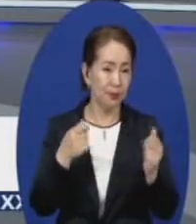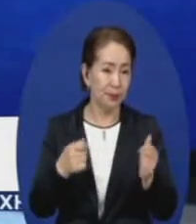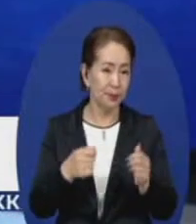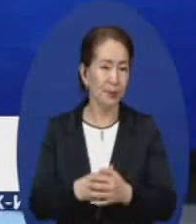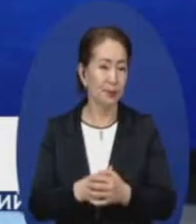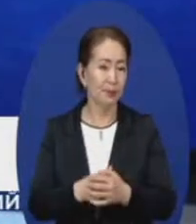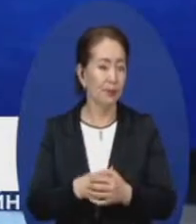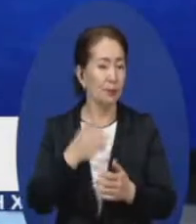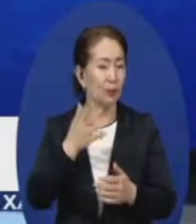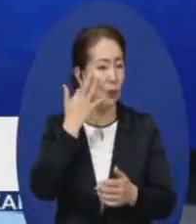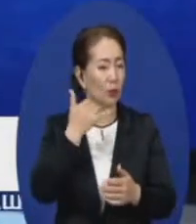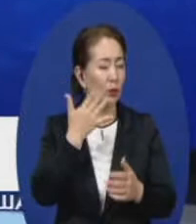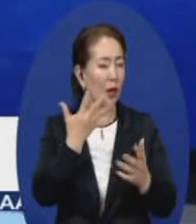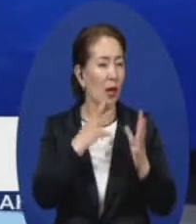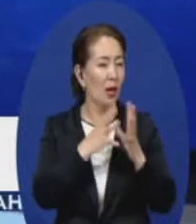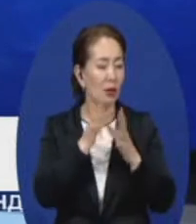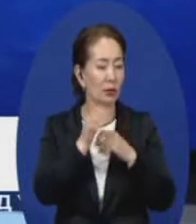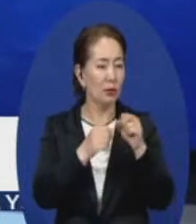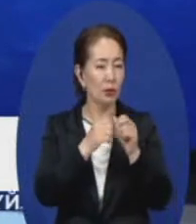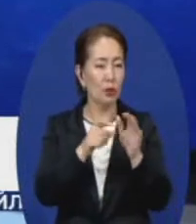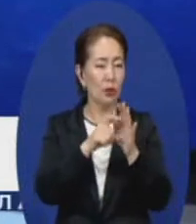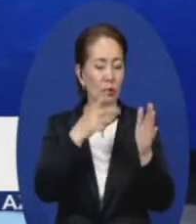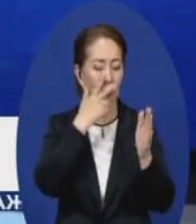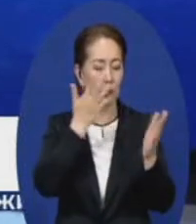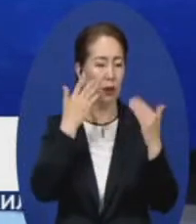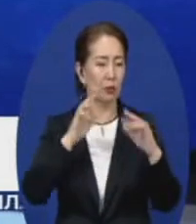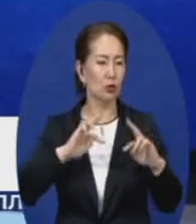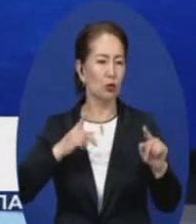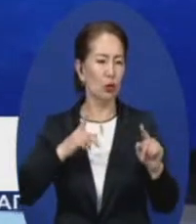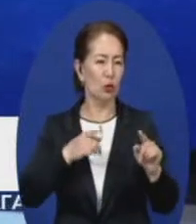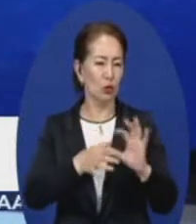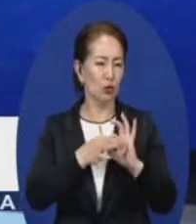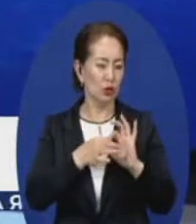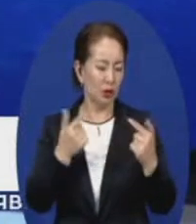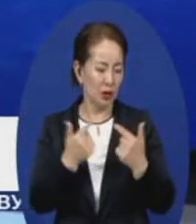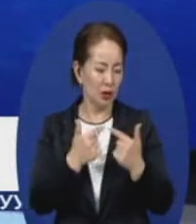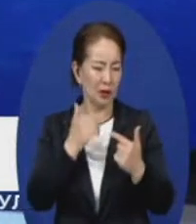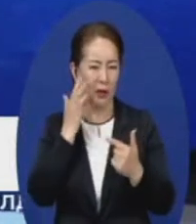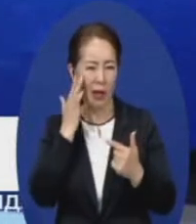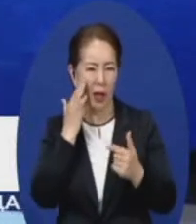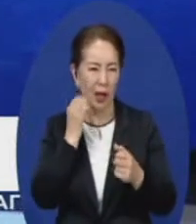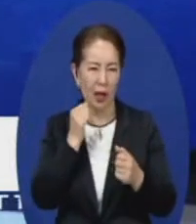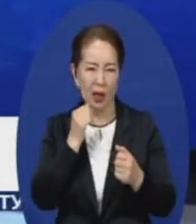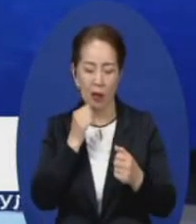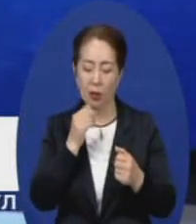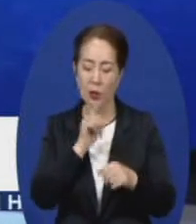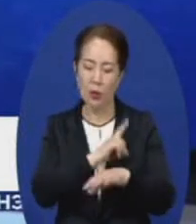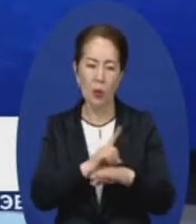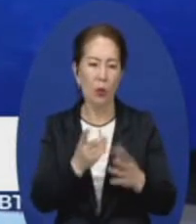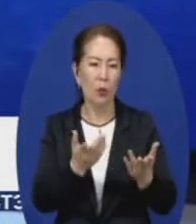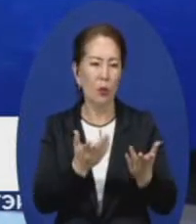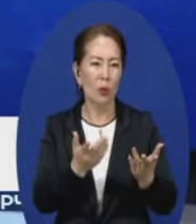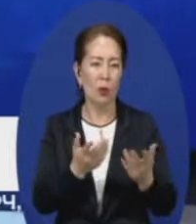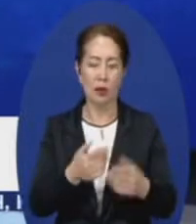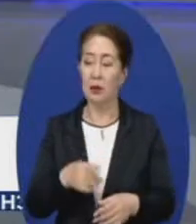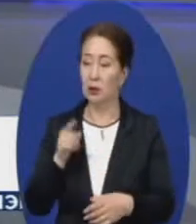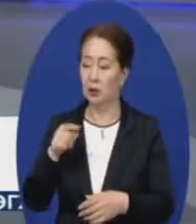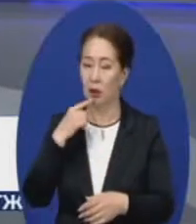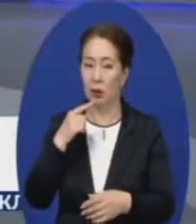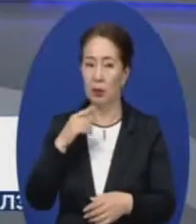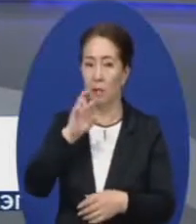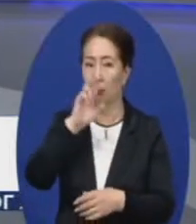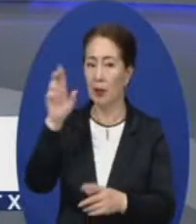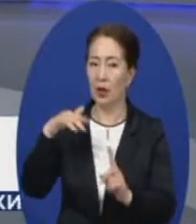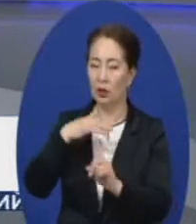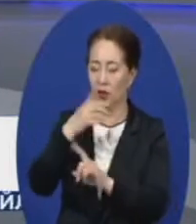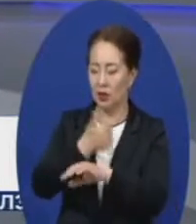төргийн. Хэрэв бид ойрын 10 жилд уран амьсгалын өөрчлөлтийн эсрэг дорвитой арга хэмжээ авахгүй бол бидний ер нь ямар үр дүн хүлээж байгаа вэ? Тэгэхээр яг энэ талаар бол